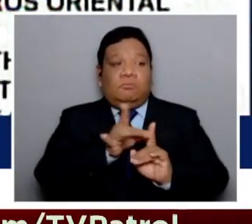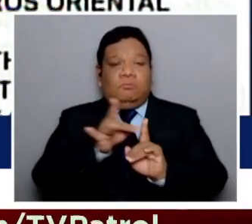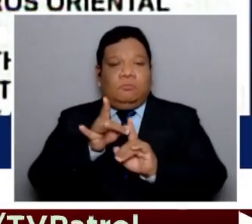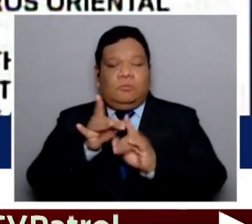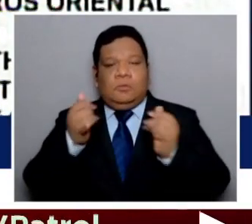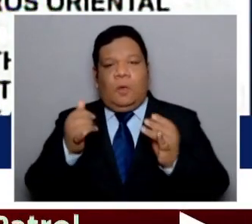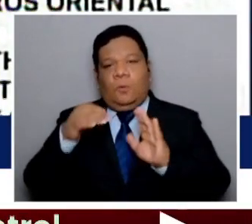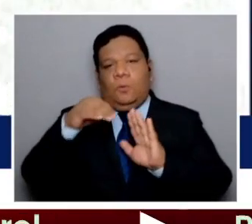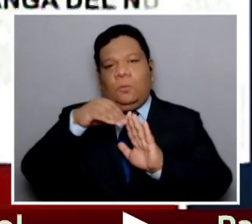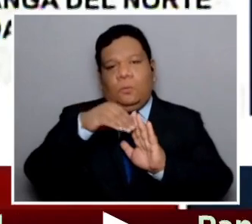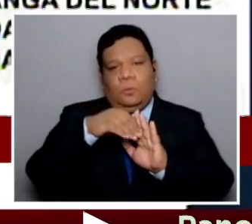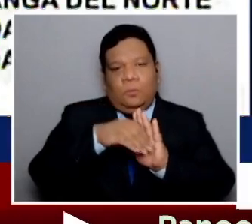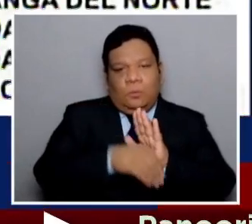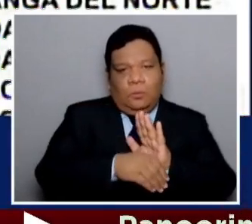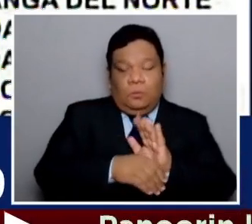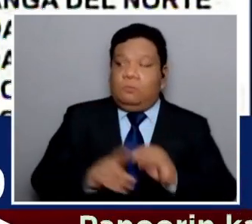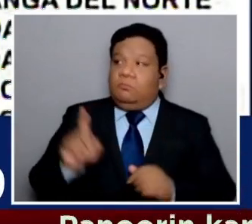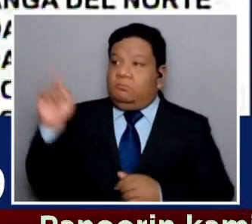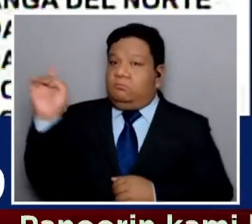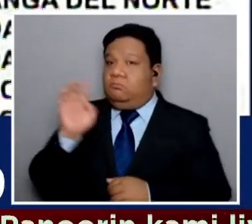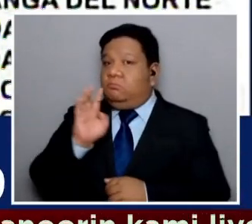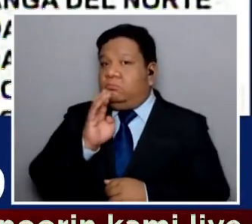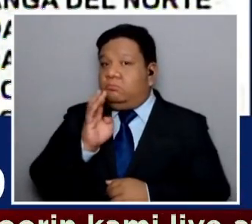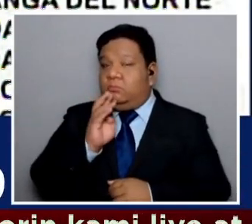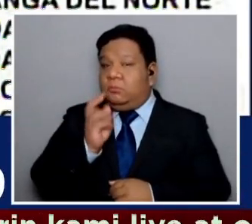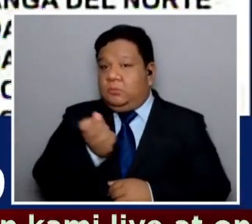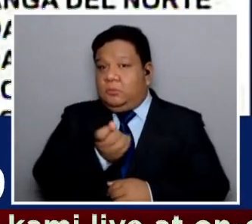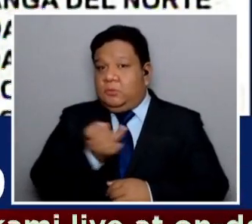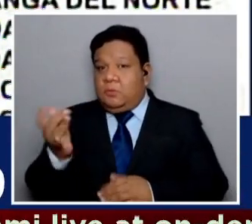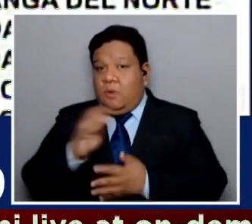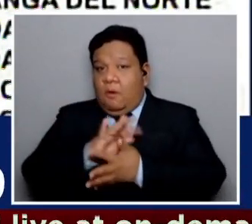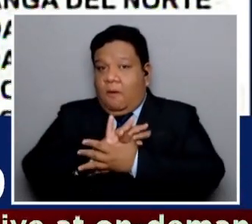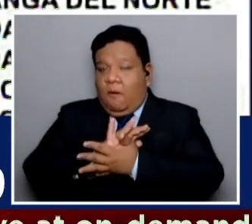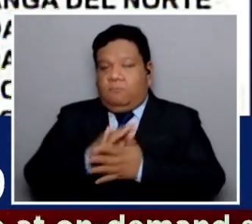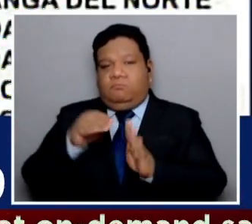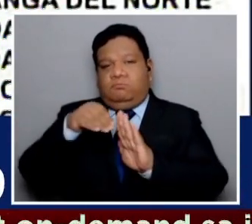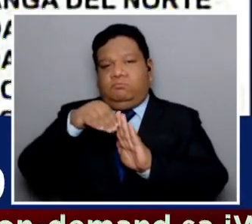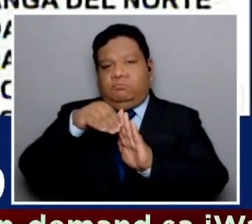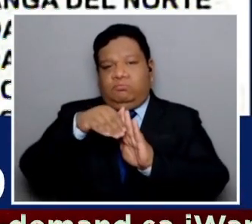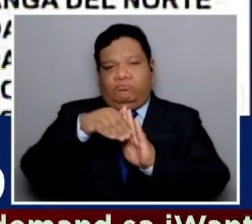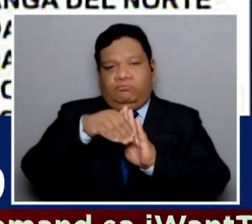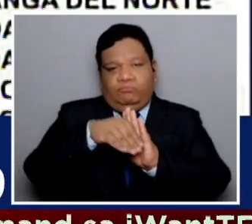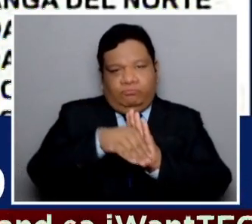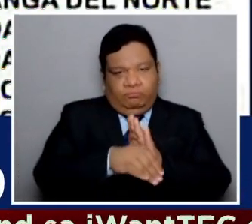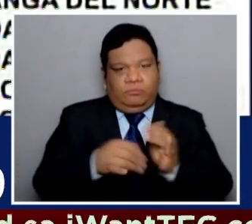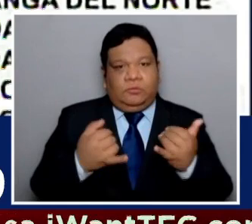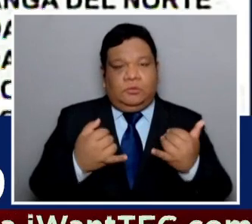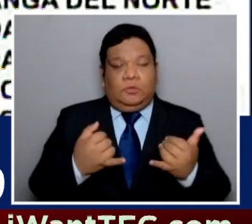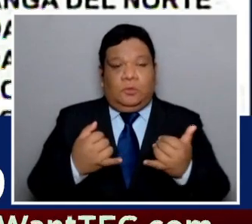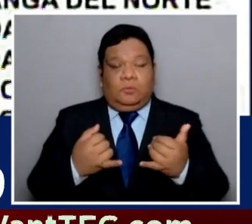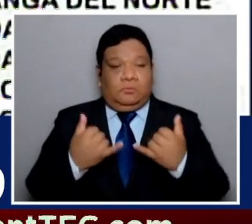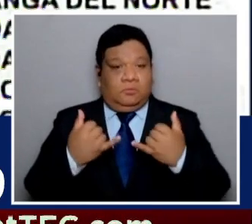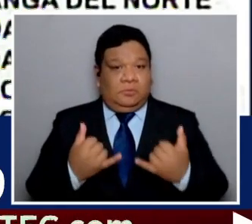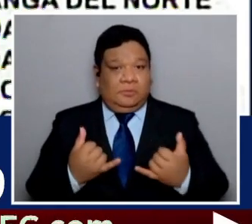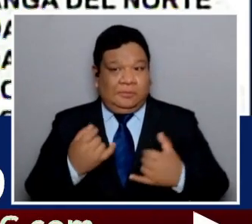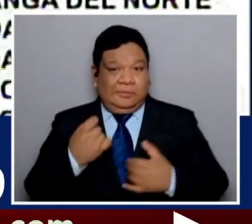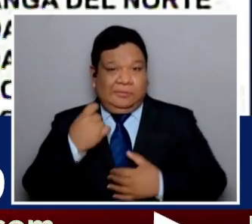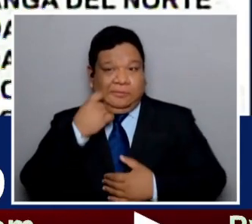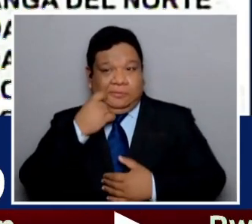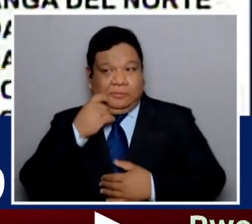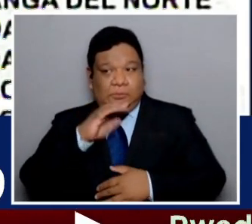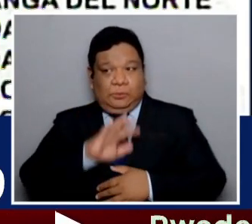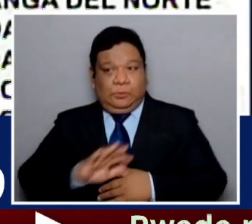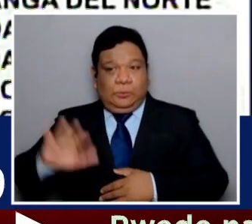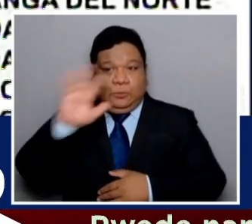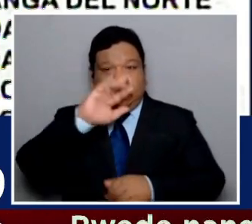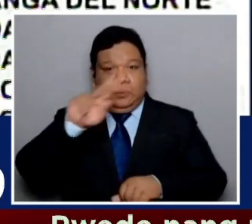ang bilang ng kaso sa buong bansa. In fact, meron tayong negative growth rate sa buong Pilipinas,